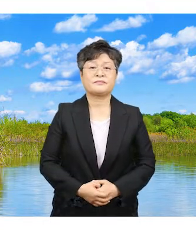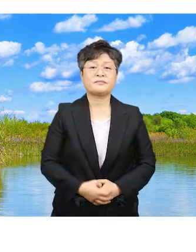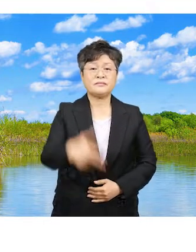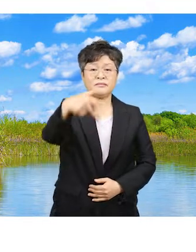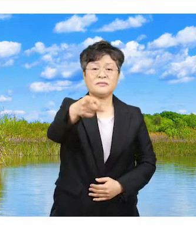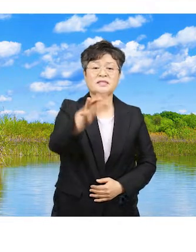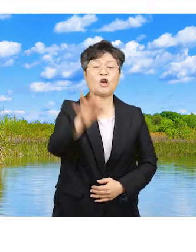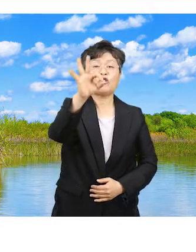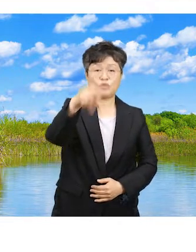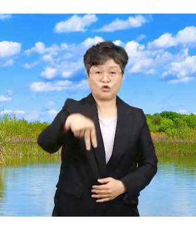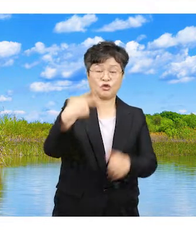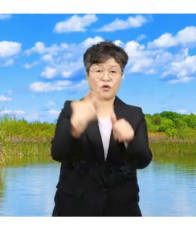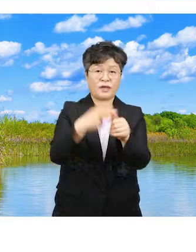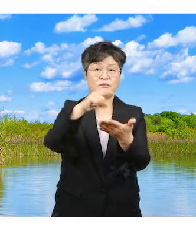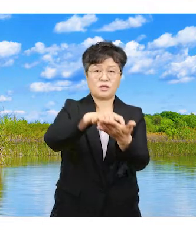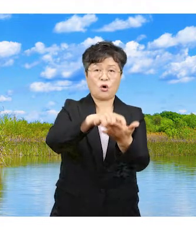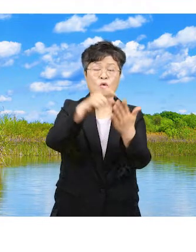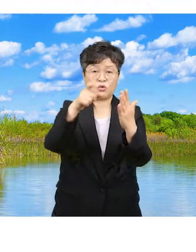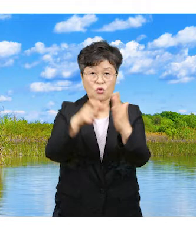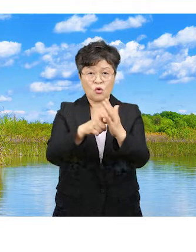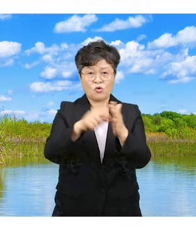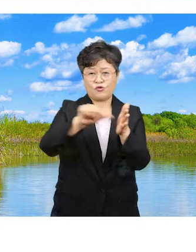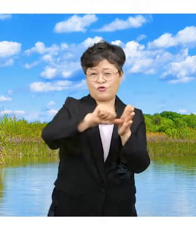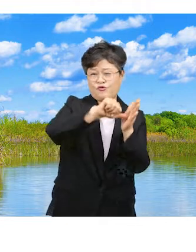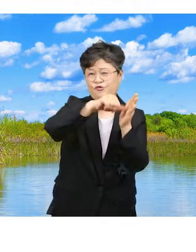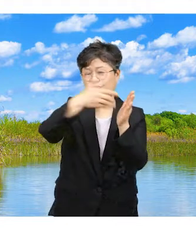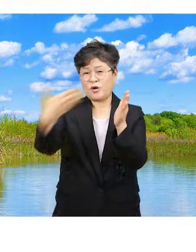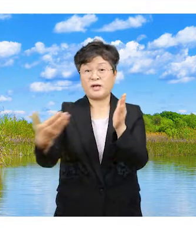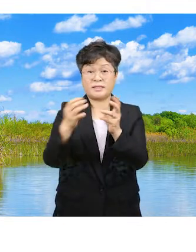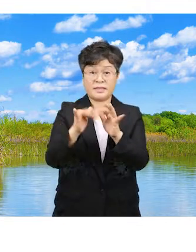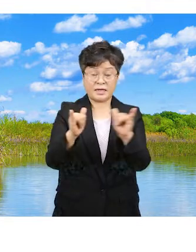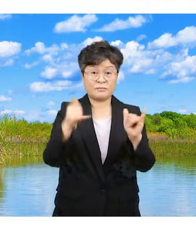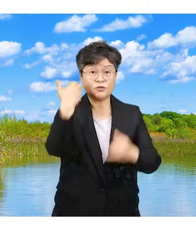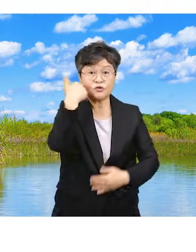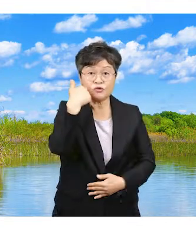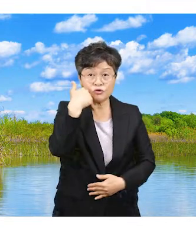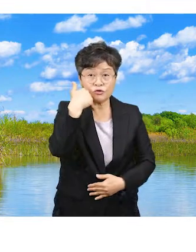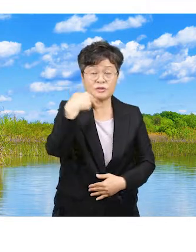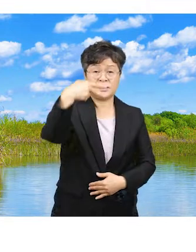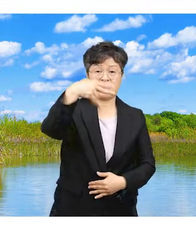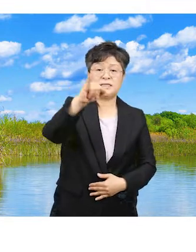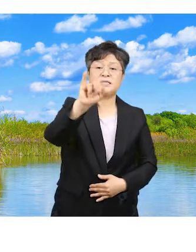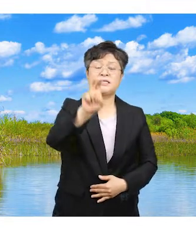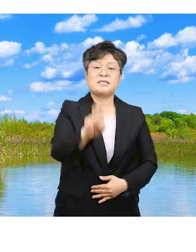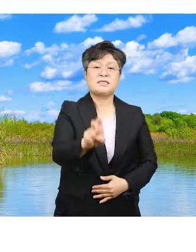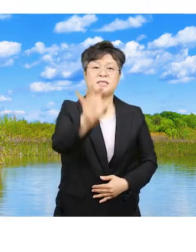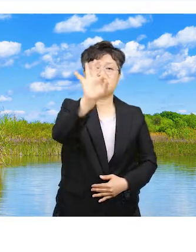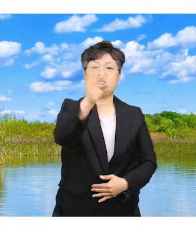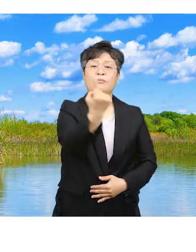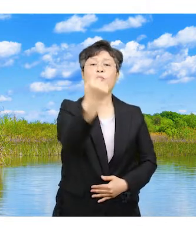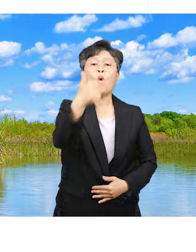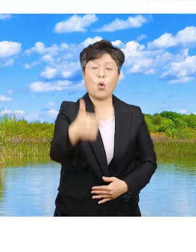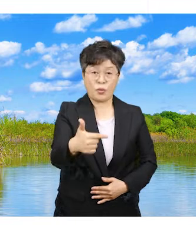정유 선생님만큼 유명했던 분이 바로 누구였느냐? 여기 화면에 나오는